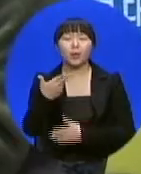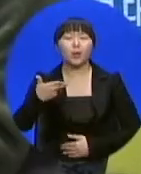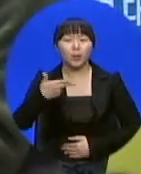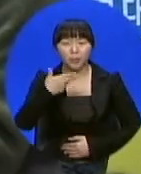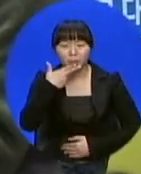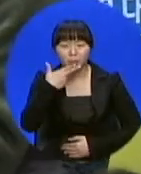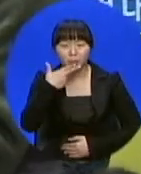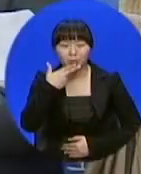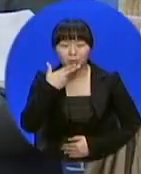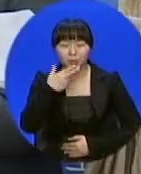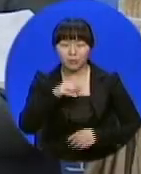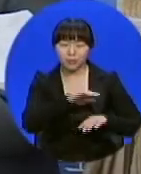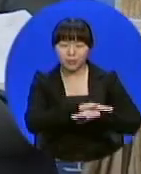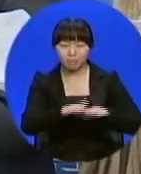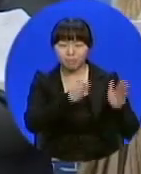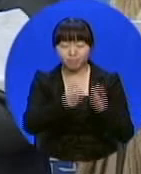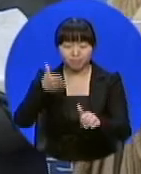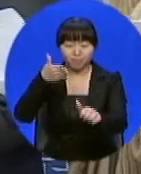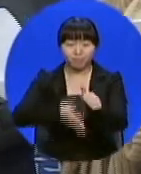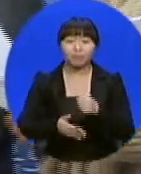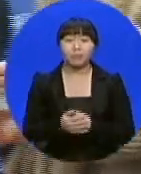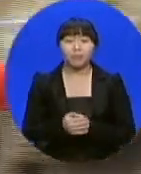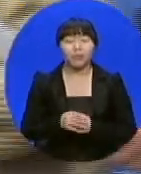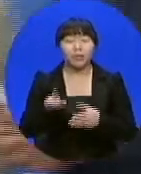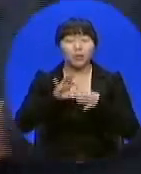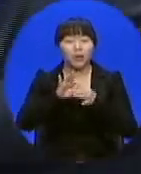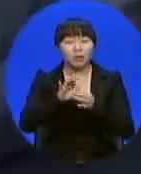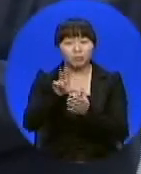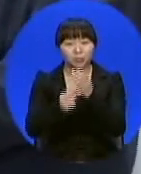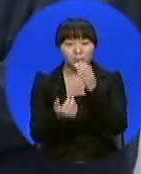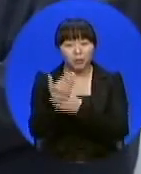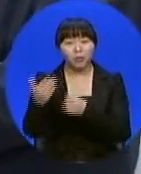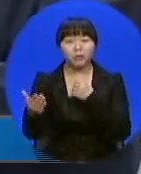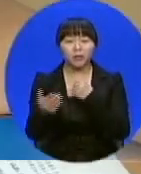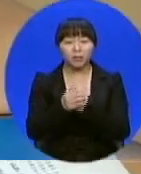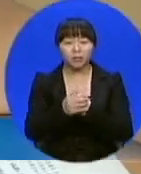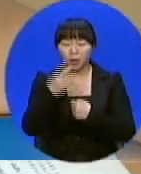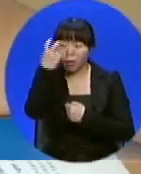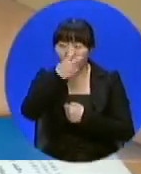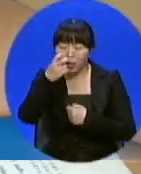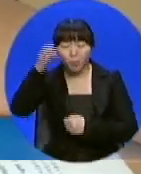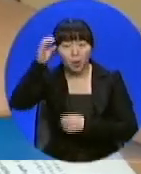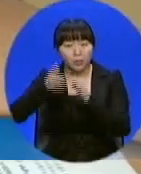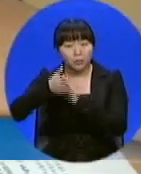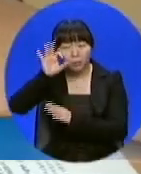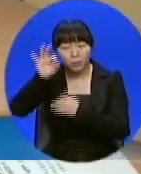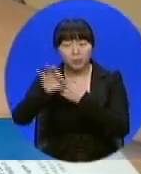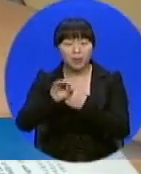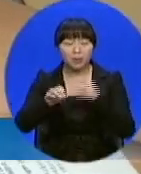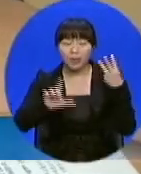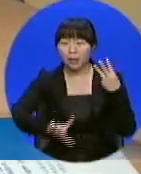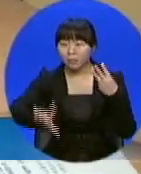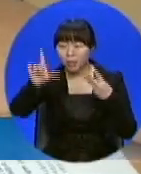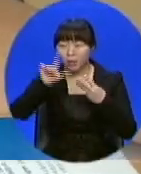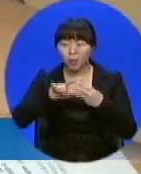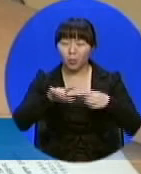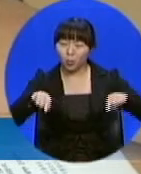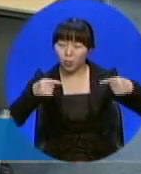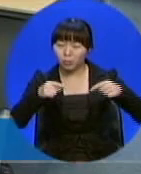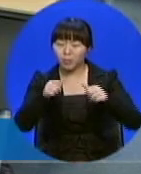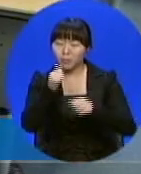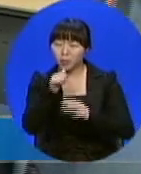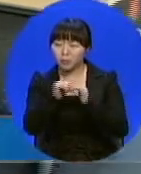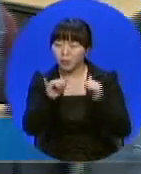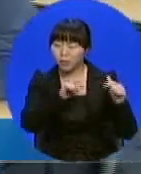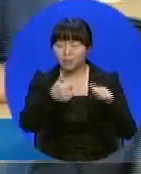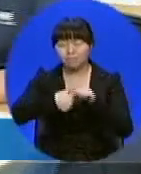않도록 엄중한 조치를 요구했습니다. 한편 이 같은 논란이 일자 감독관청인 포항시는 3일 공문 변호사 등의 자문을